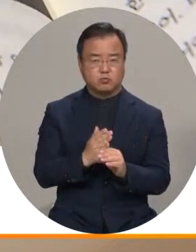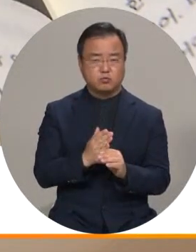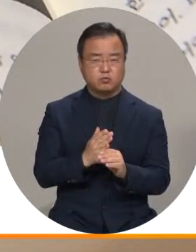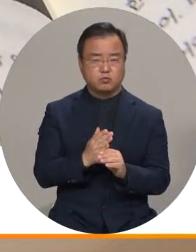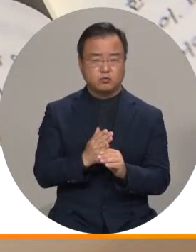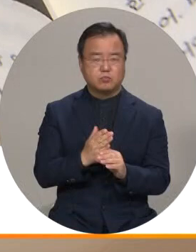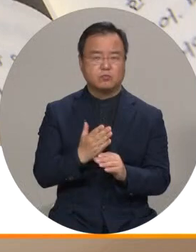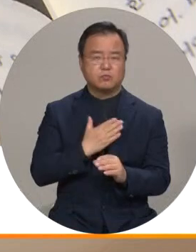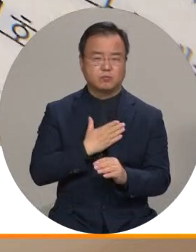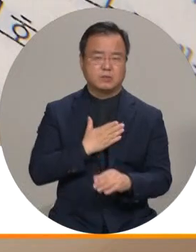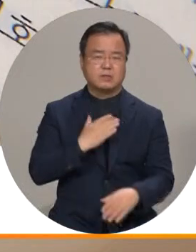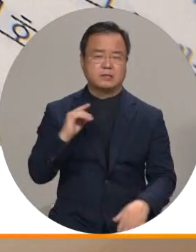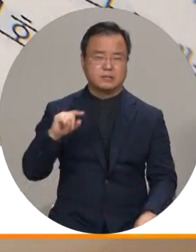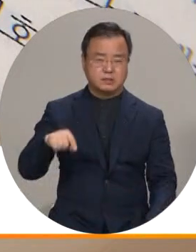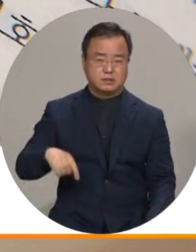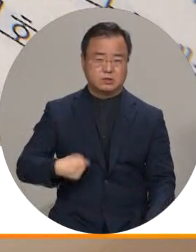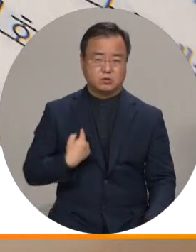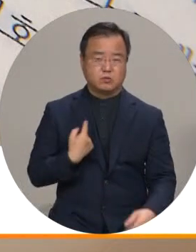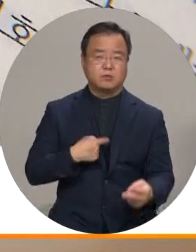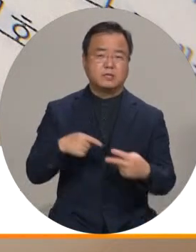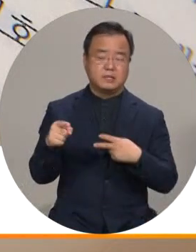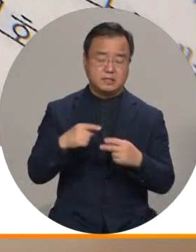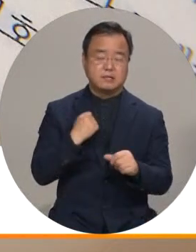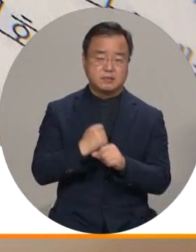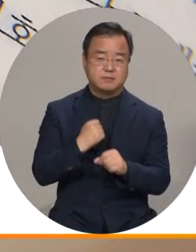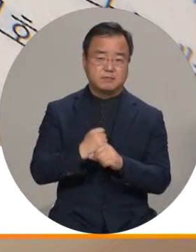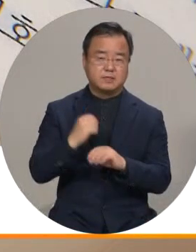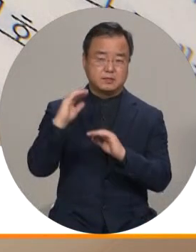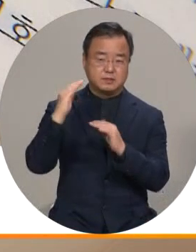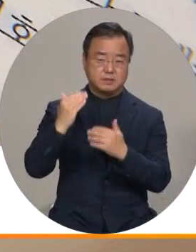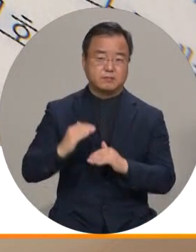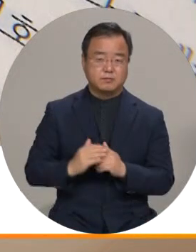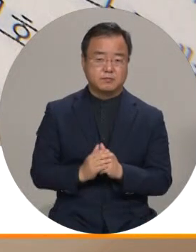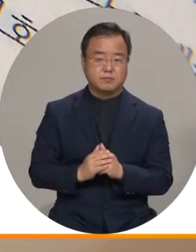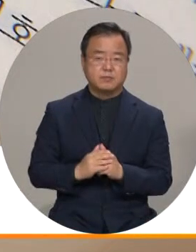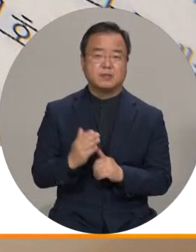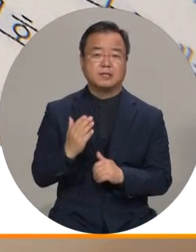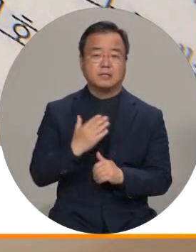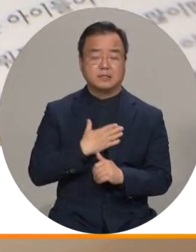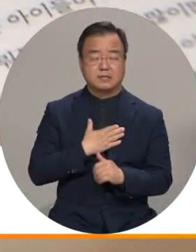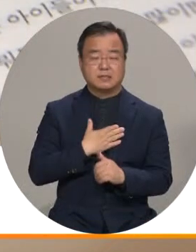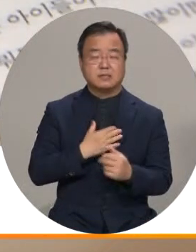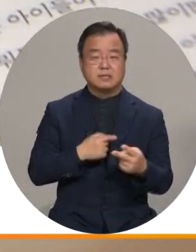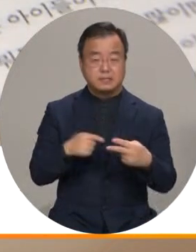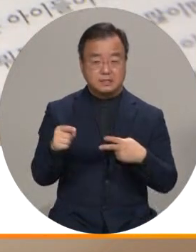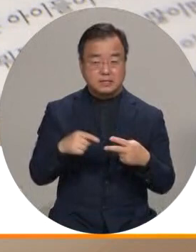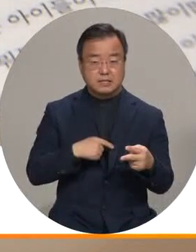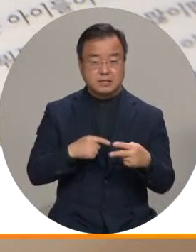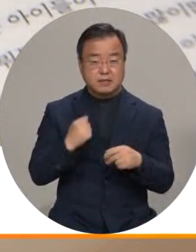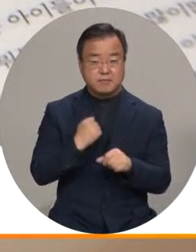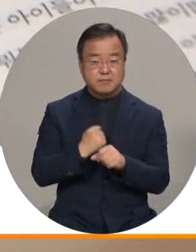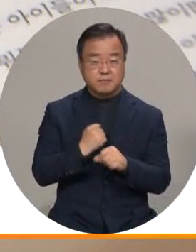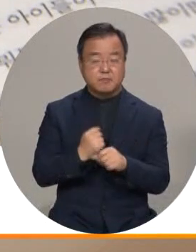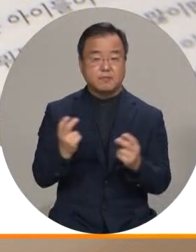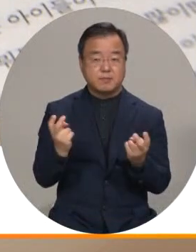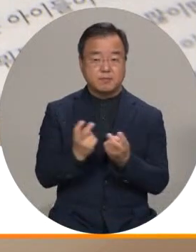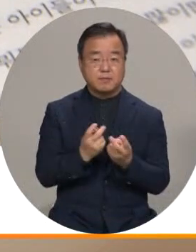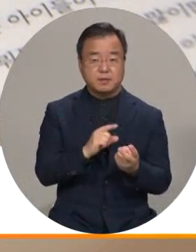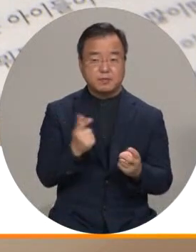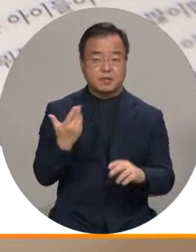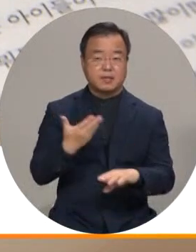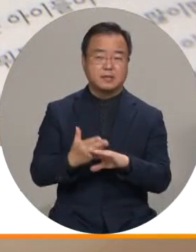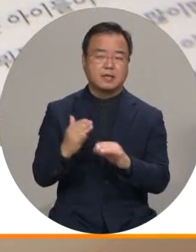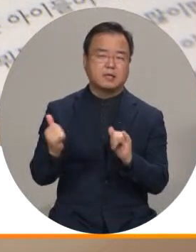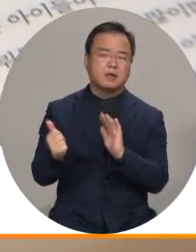스스로 이해시키는 과정이기도 했고요 그래서 나를 이해시키는 수단과 방법이 타인에게도 도움이 된다면